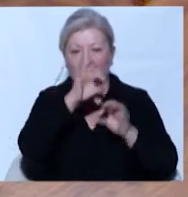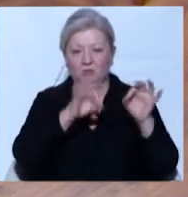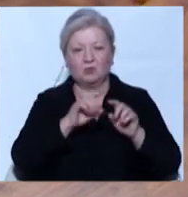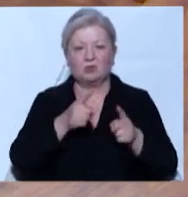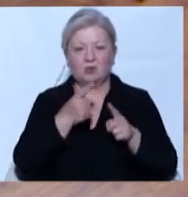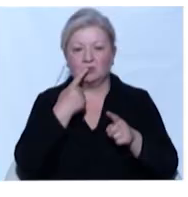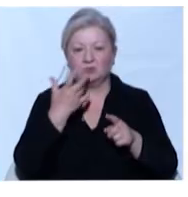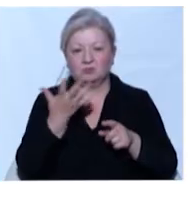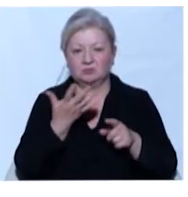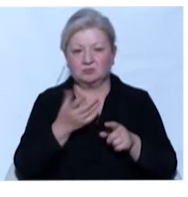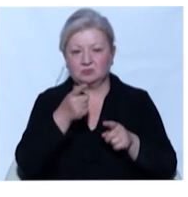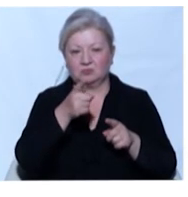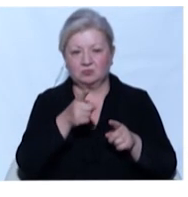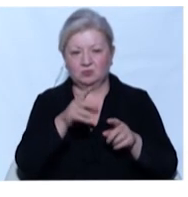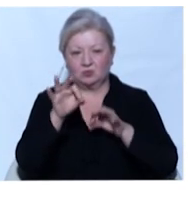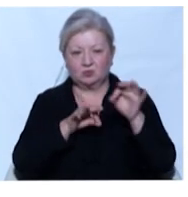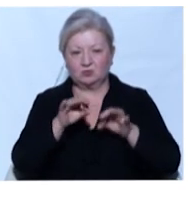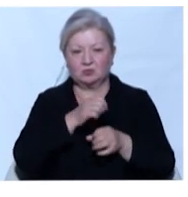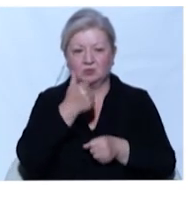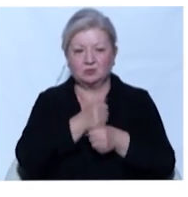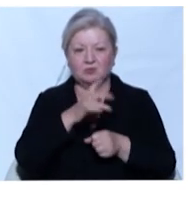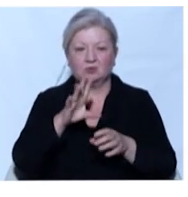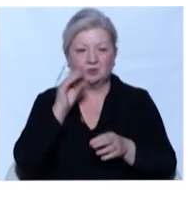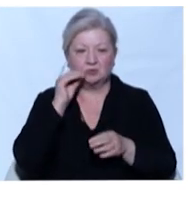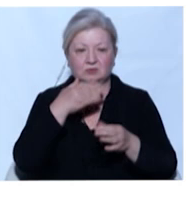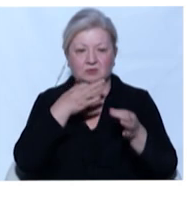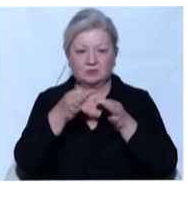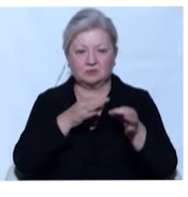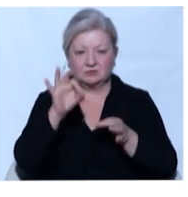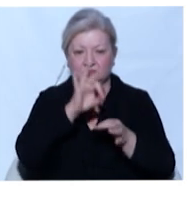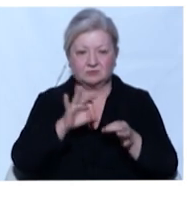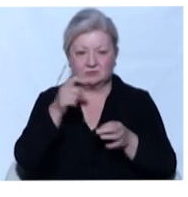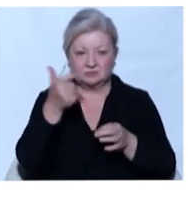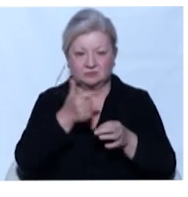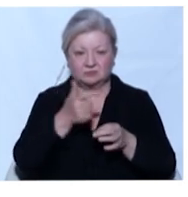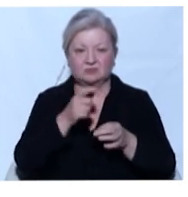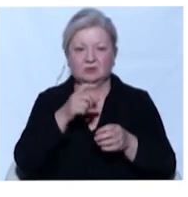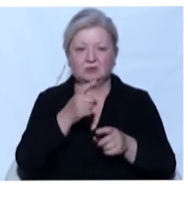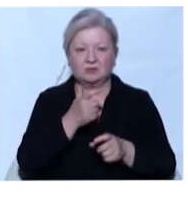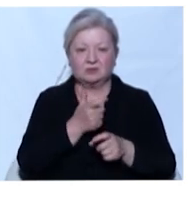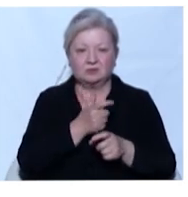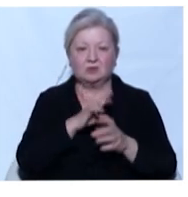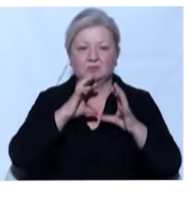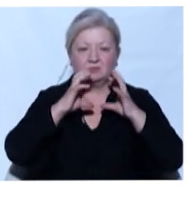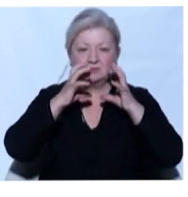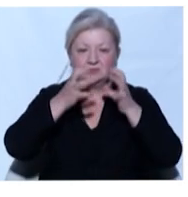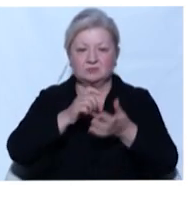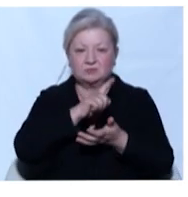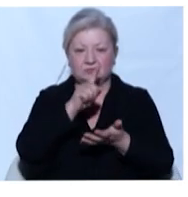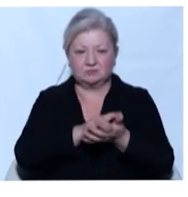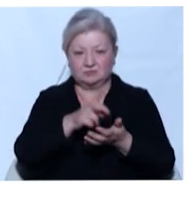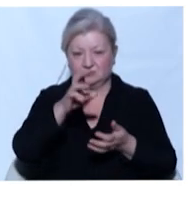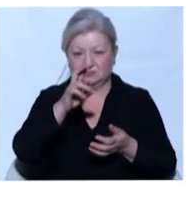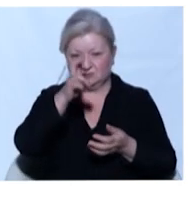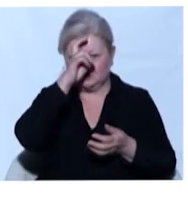რუკა? პირველ რიგში, როდესაც მსოფლიოს გეოგრაფიაზე ვსაუბრობთ, რა თქმა უნდა, აქცენტი კეთდება მსოფლიოს ქვეყნებზე,